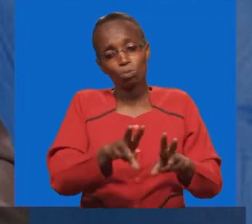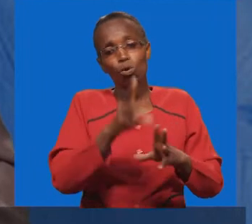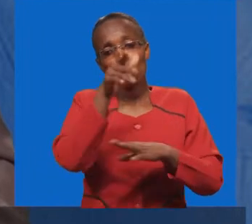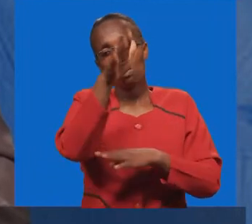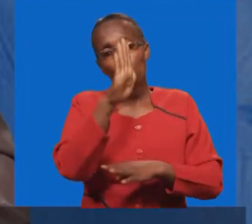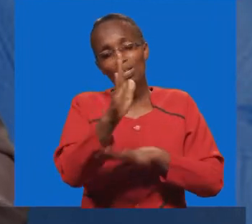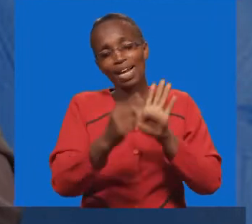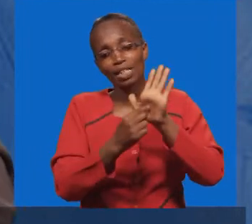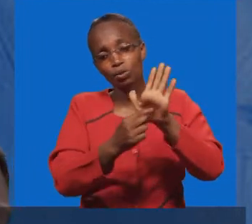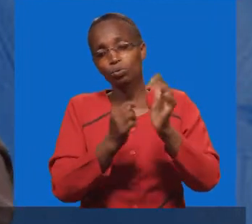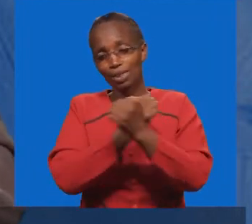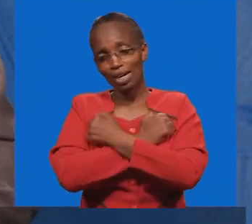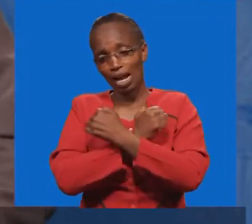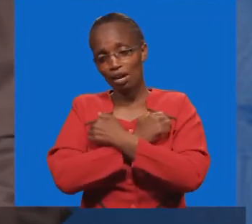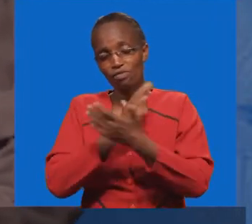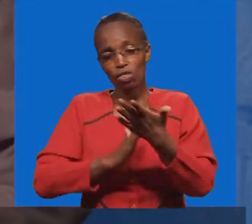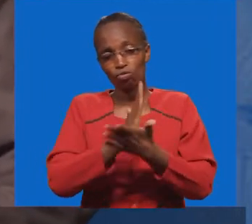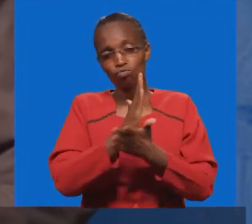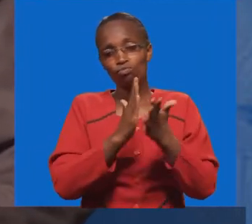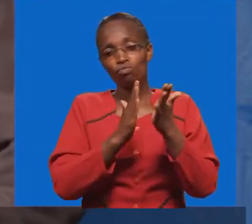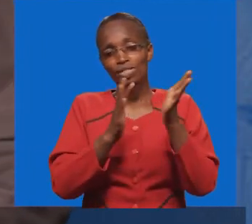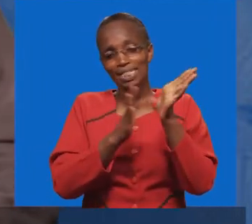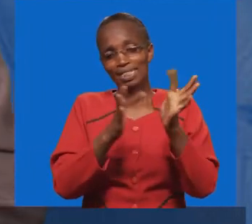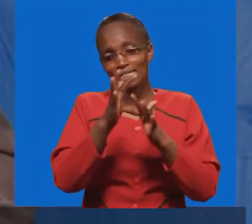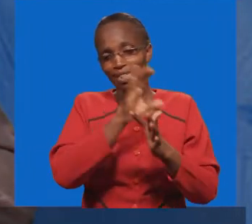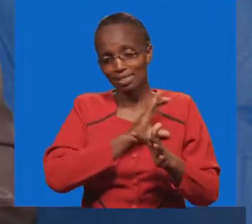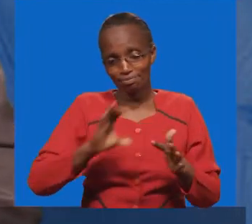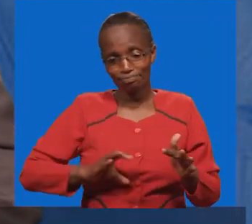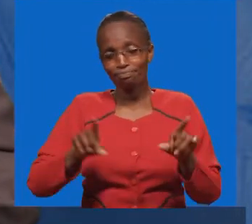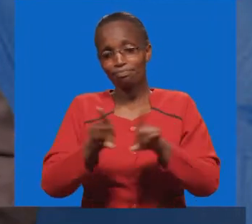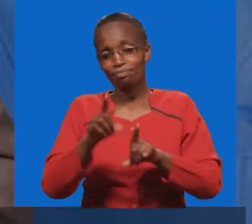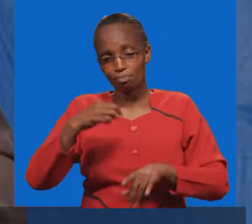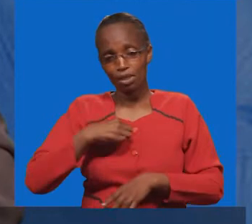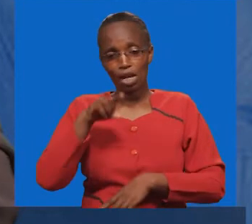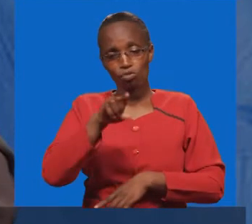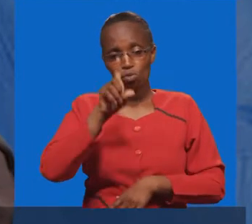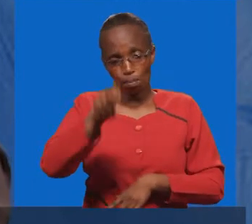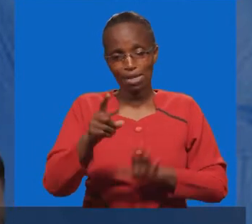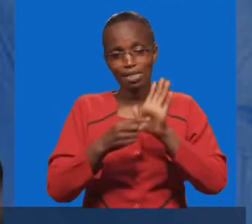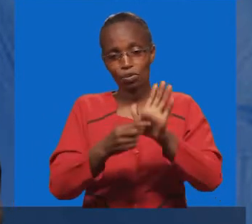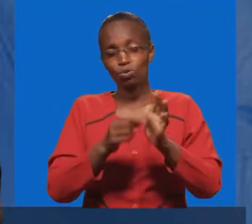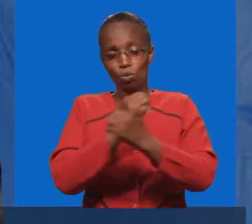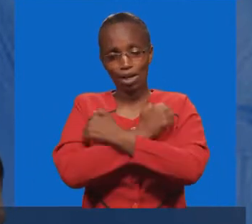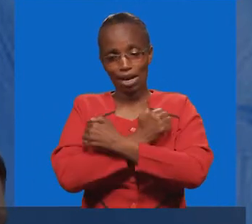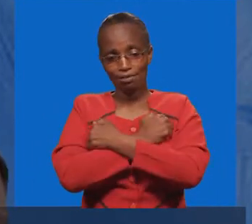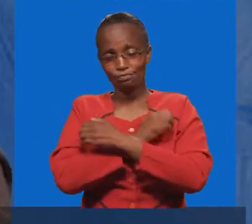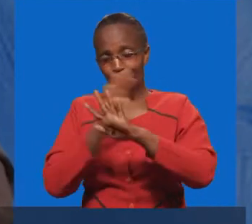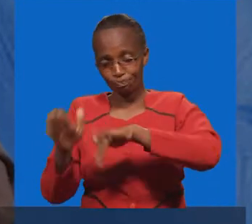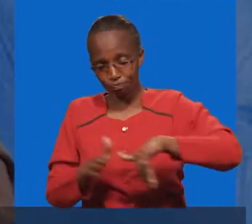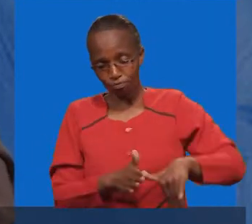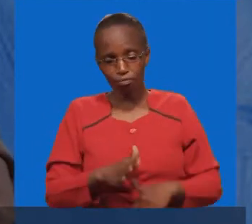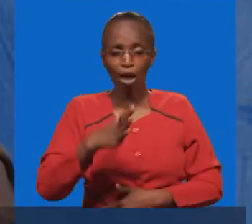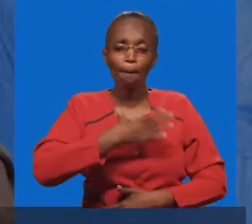kwa wengine kama vile Mungu alionyesha upendo ulio mkuu kupitia kwa Kristo Yesu. Pia nawe na mimi tuonyeshe upendo ulio